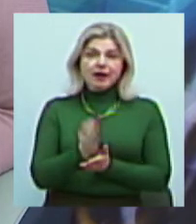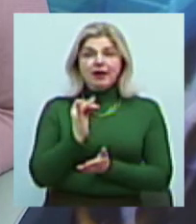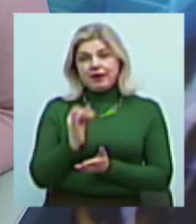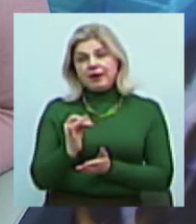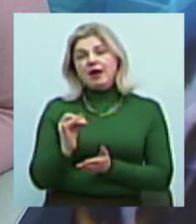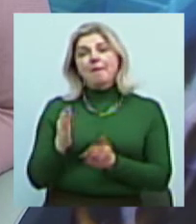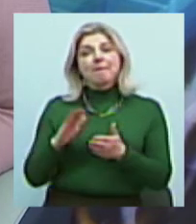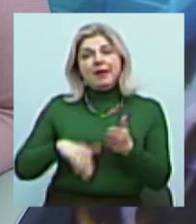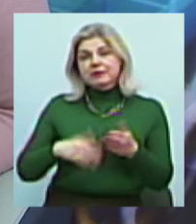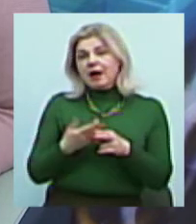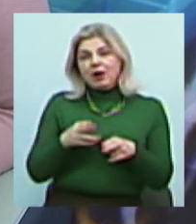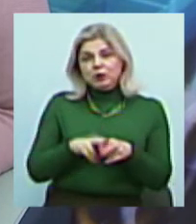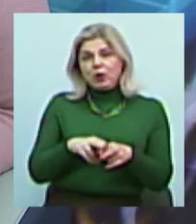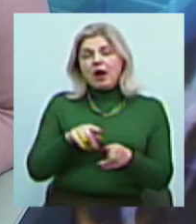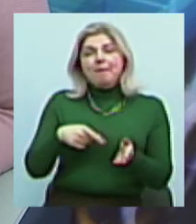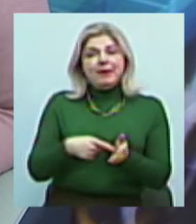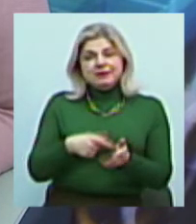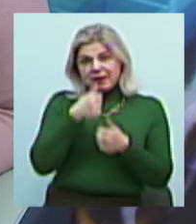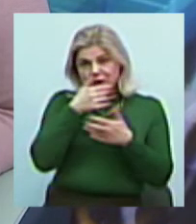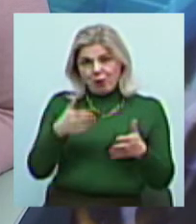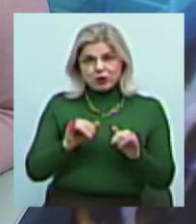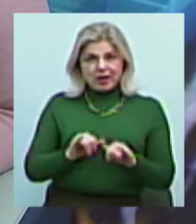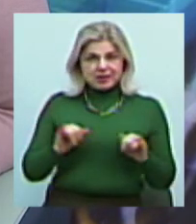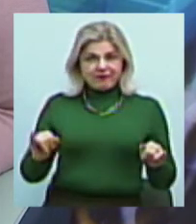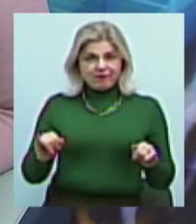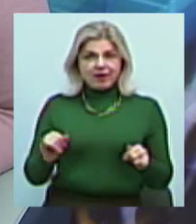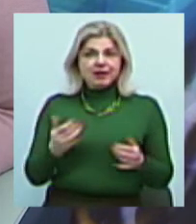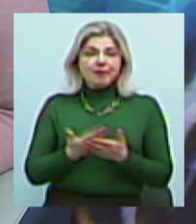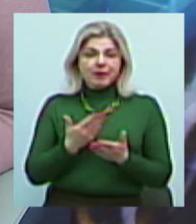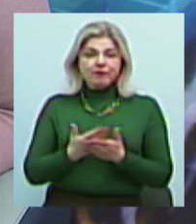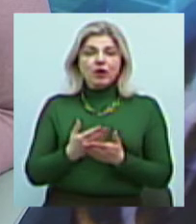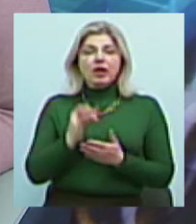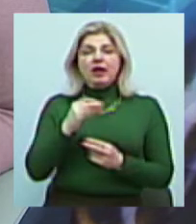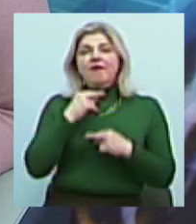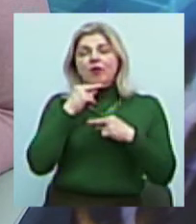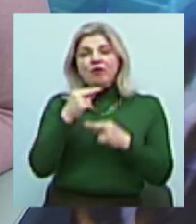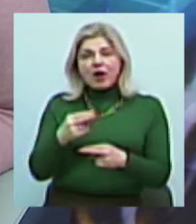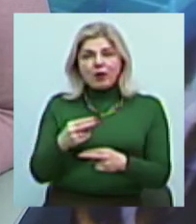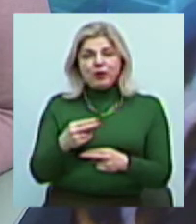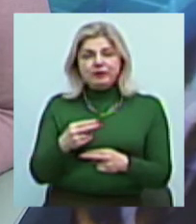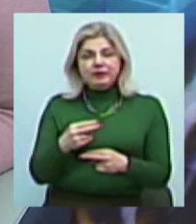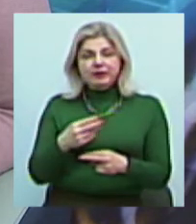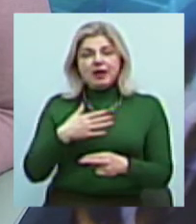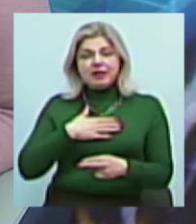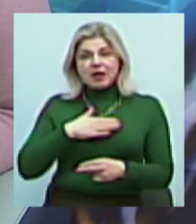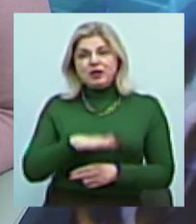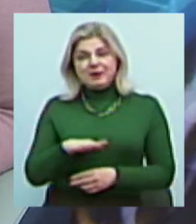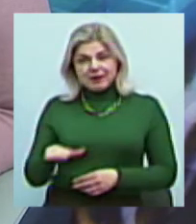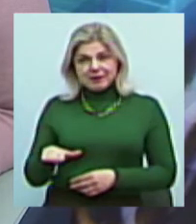без яких місто, ну, не може, да, розвиватися. Зокрема, це і приділення увагу і нашим дітям,